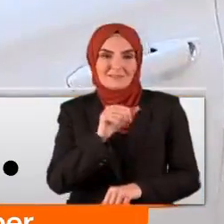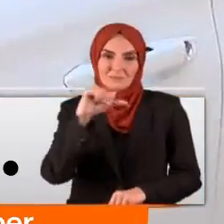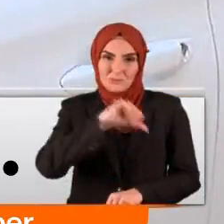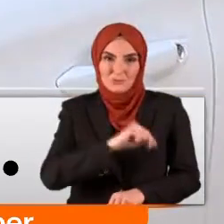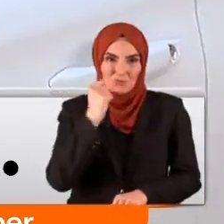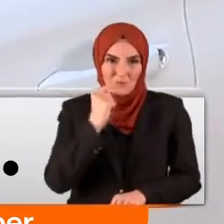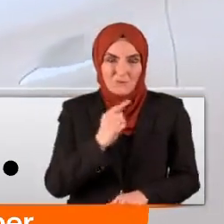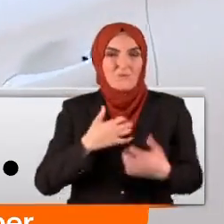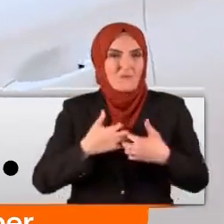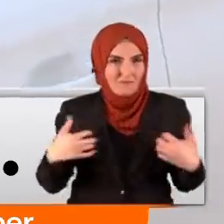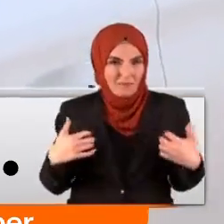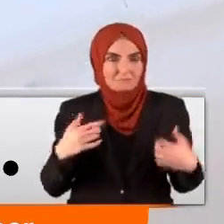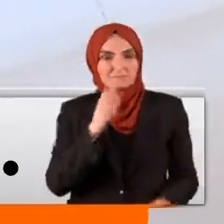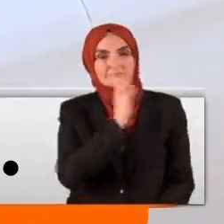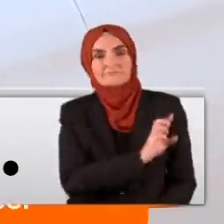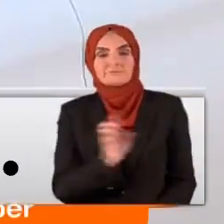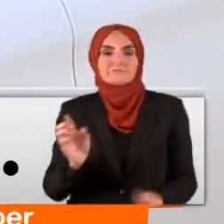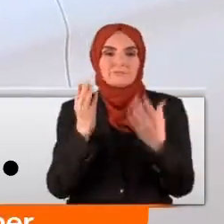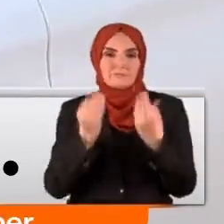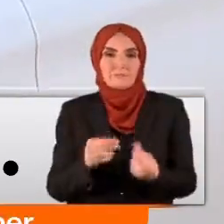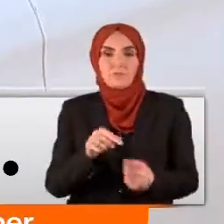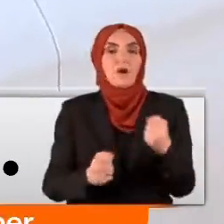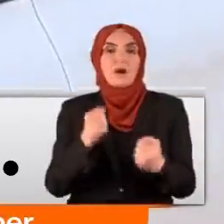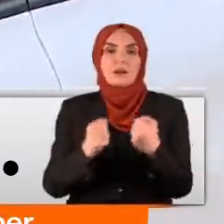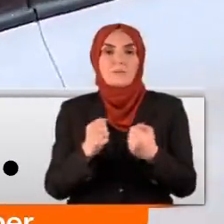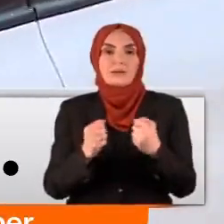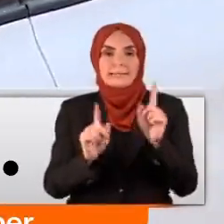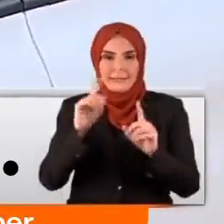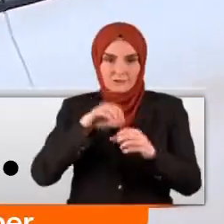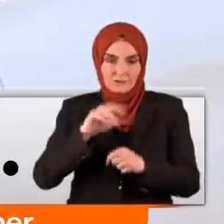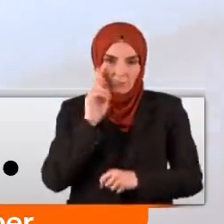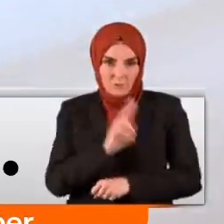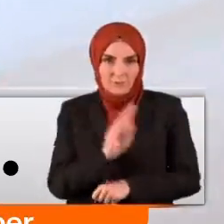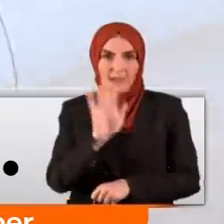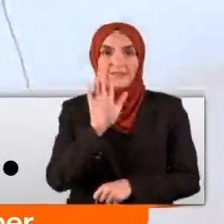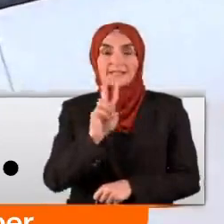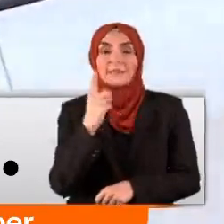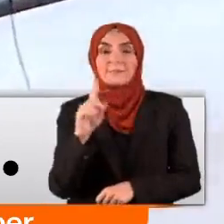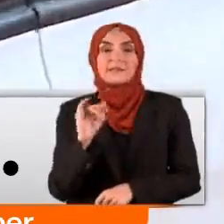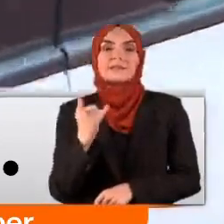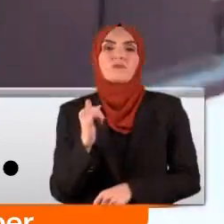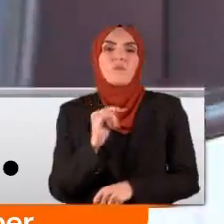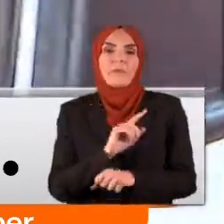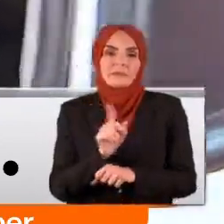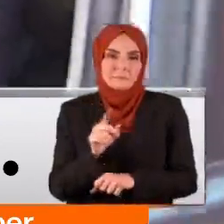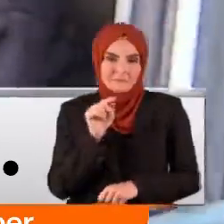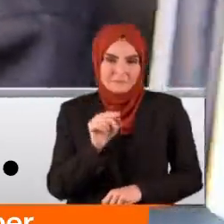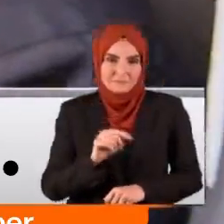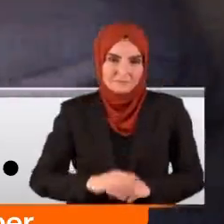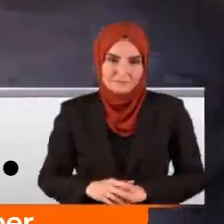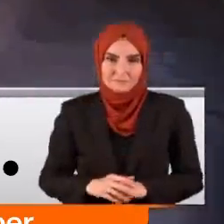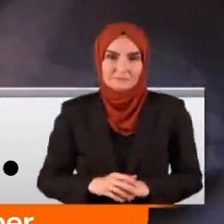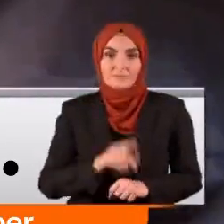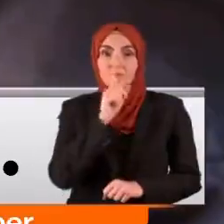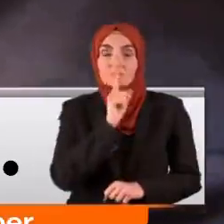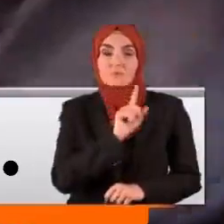Ali Orak bu aracı internette gördü. 52 bin kilometredeydi. Hemen pazarlığa başladı sahipleriyle ve